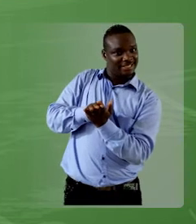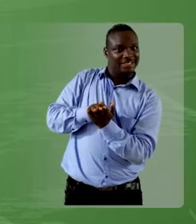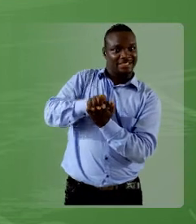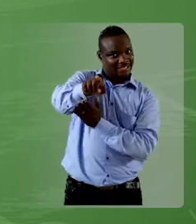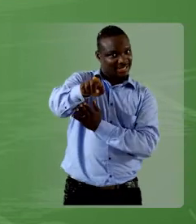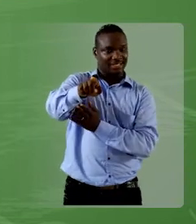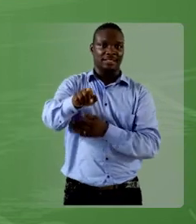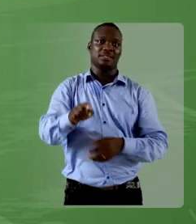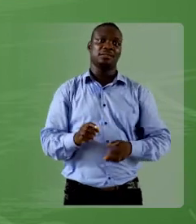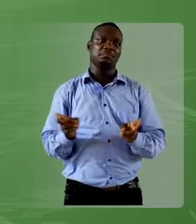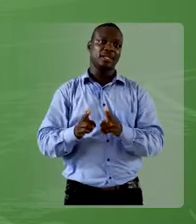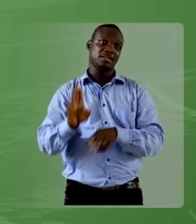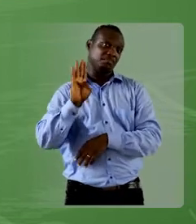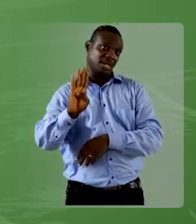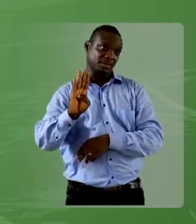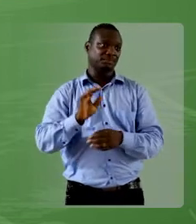au petit b.